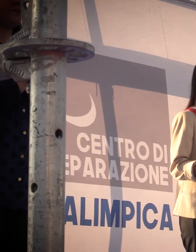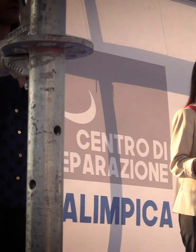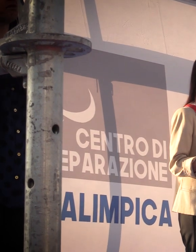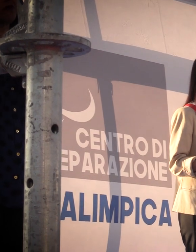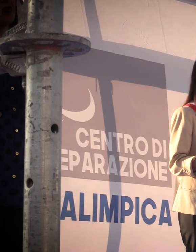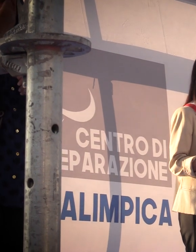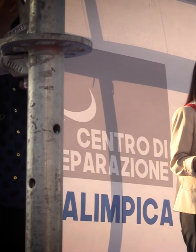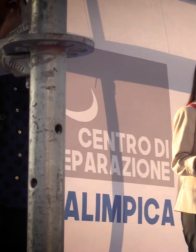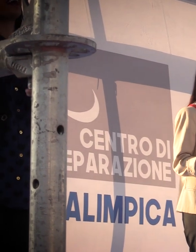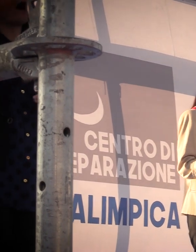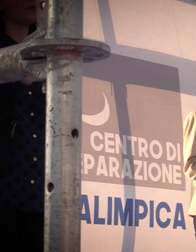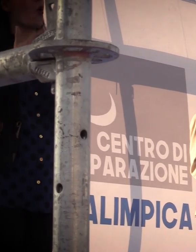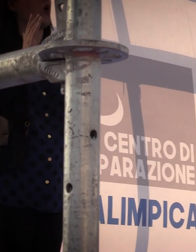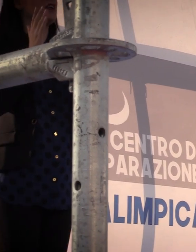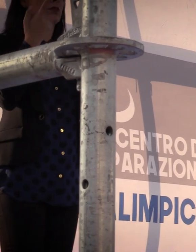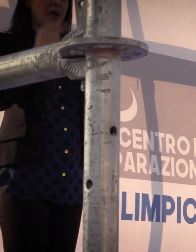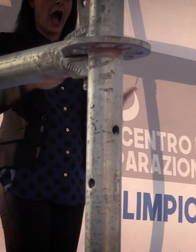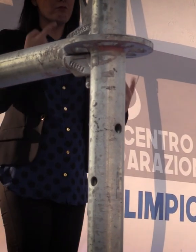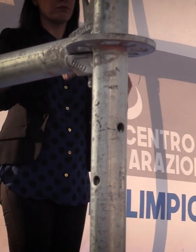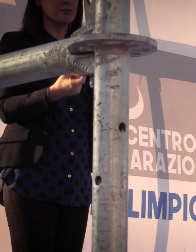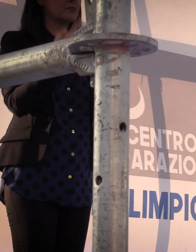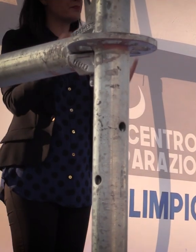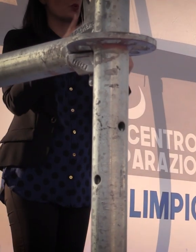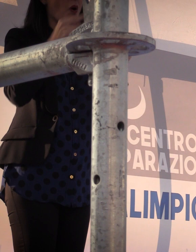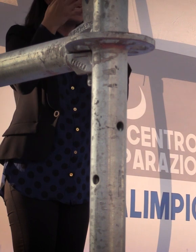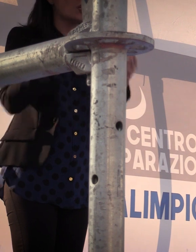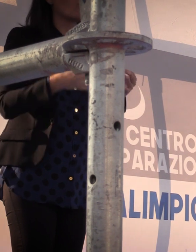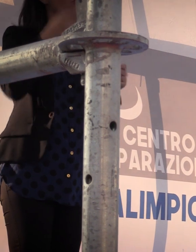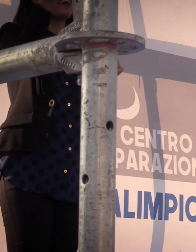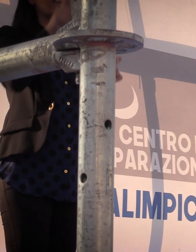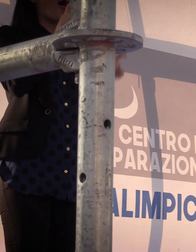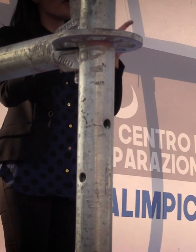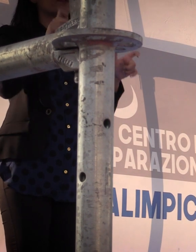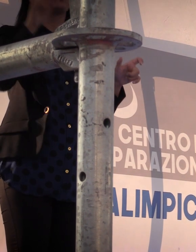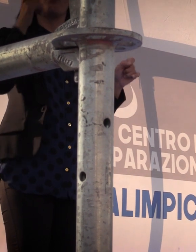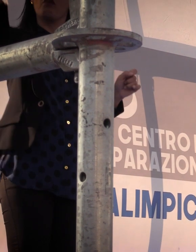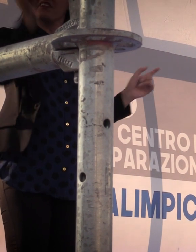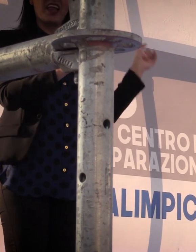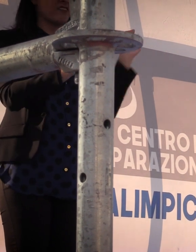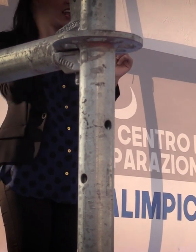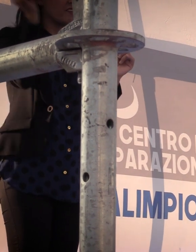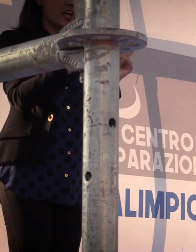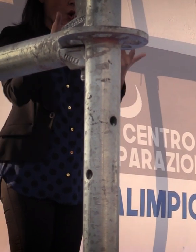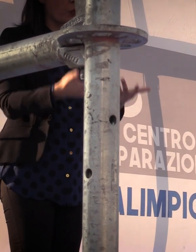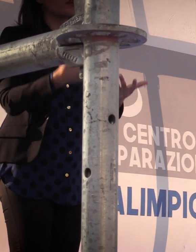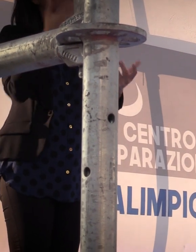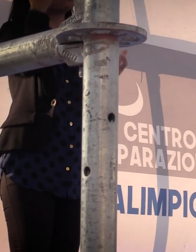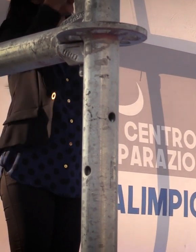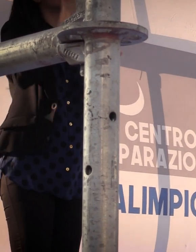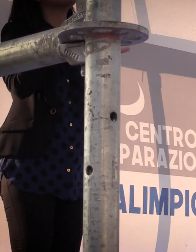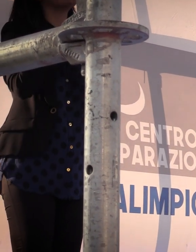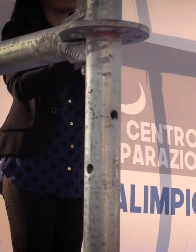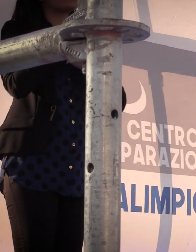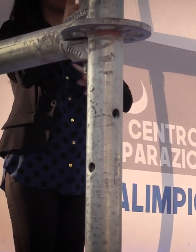penso a quanti campioni nasceranno in questi campi penso a quante persone da tutta italia potranno allenarsi e potranno realizzare i propri sogni sportivi